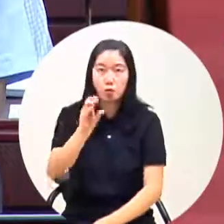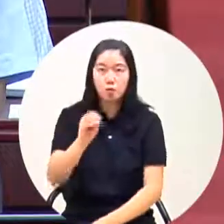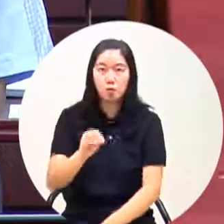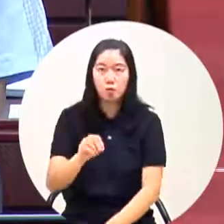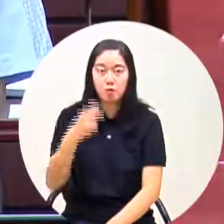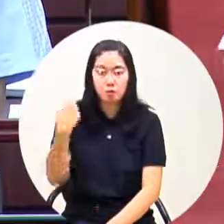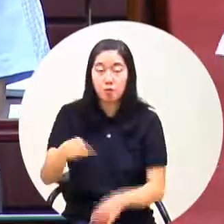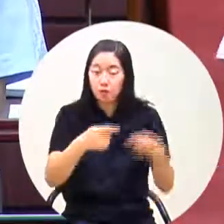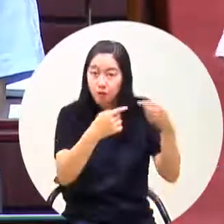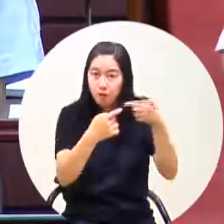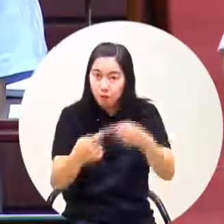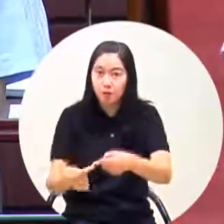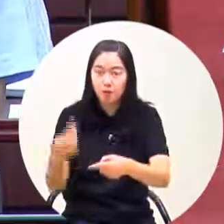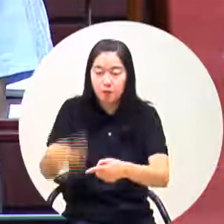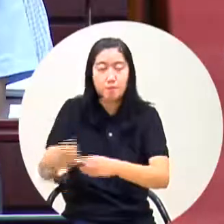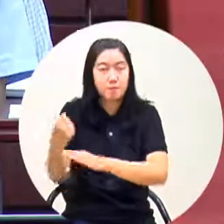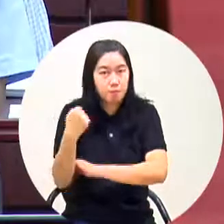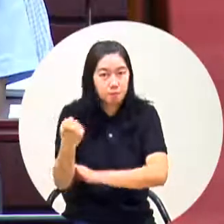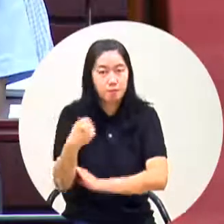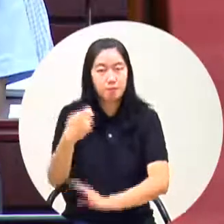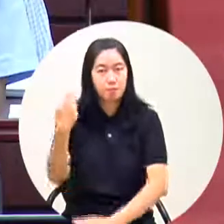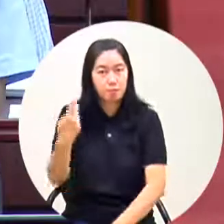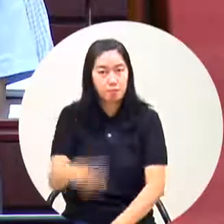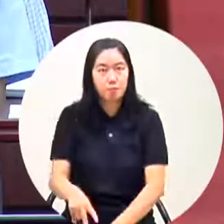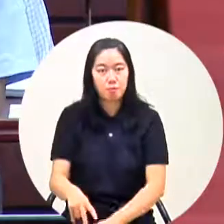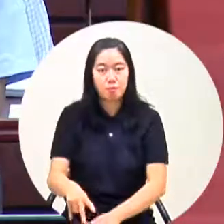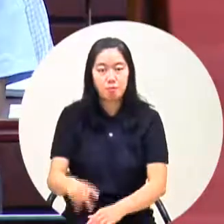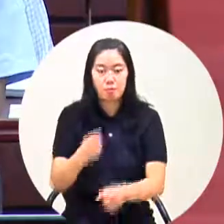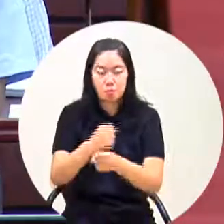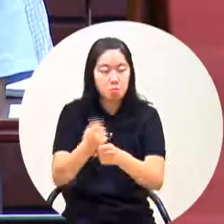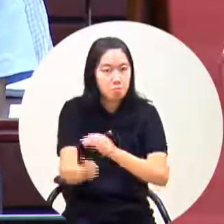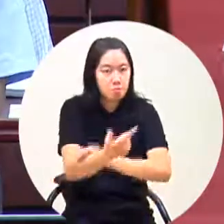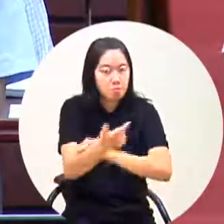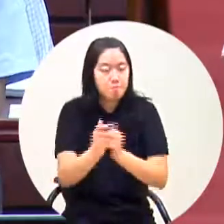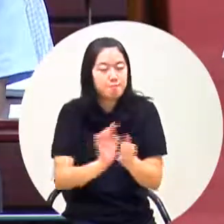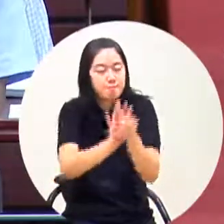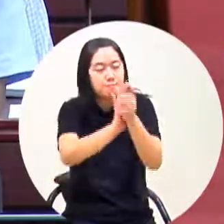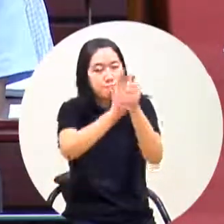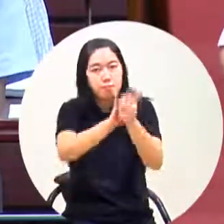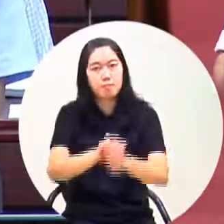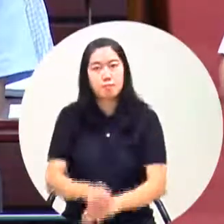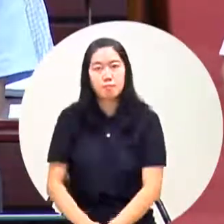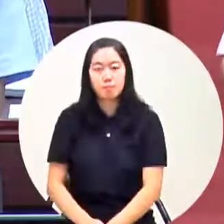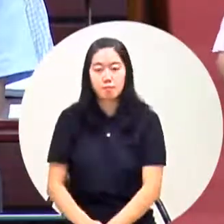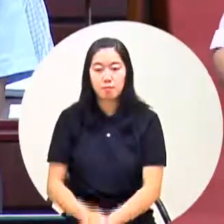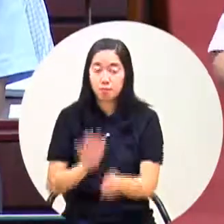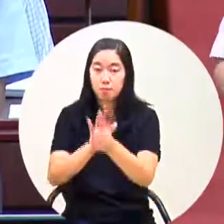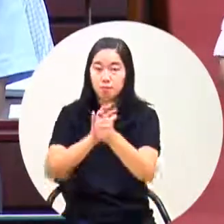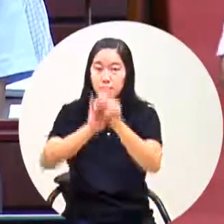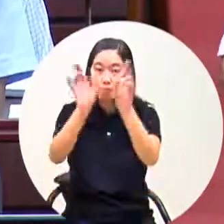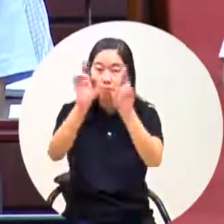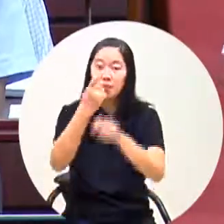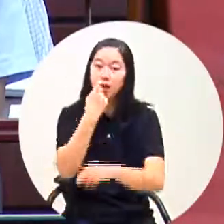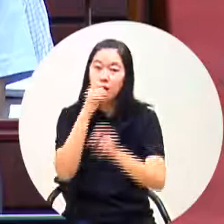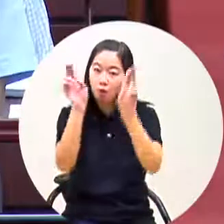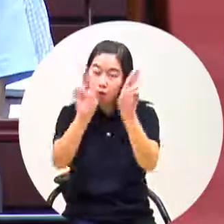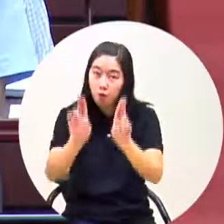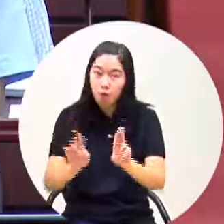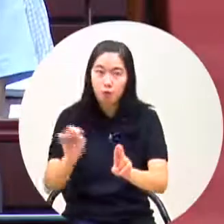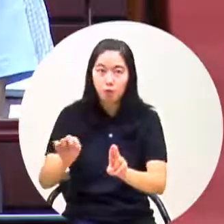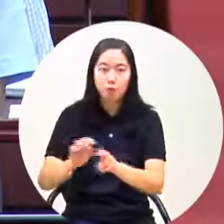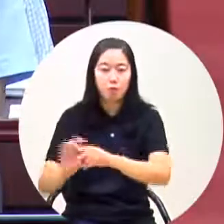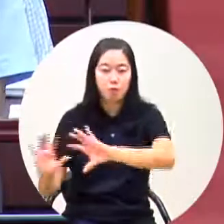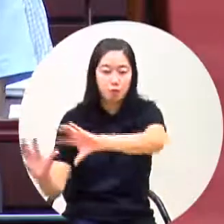续来加油，继续尽快来推动，那我们的绿能产业跟着上世代的这个潮